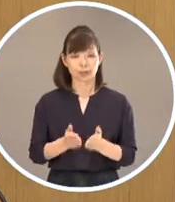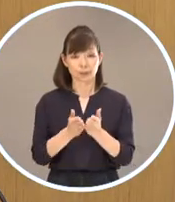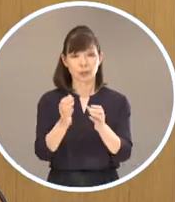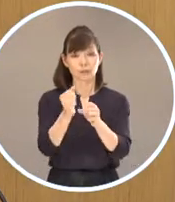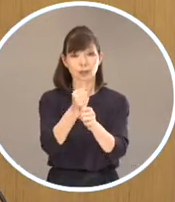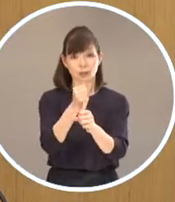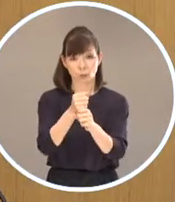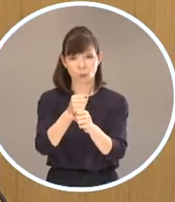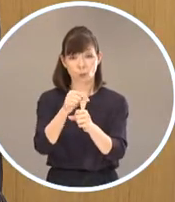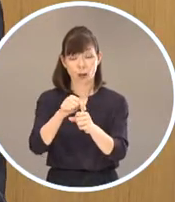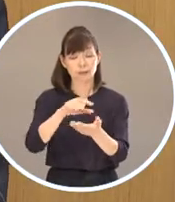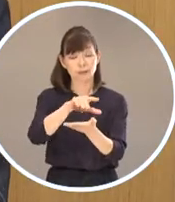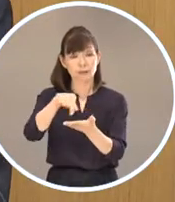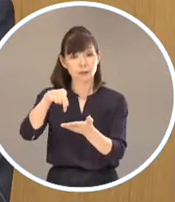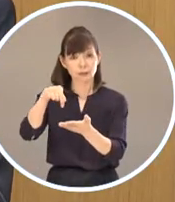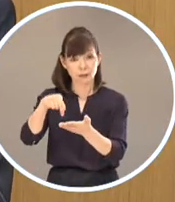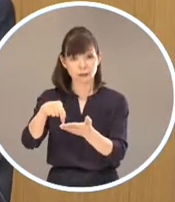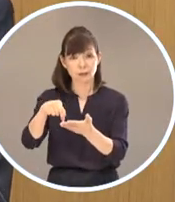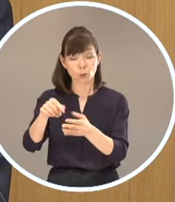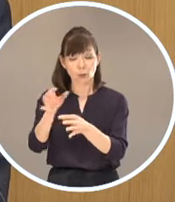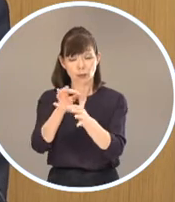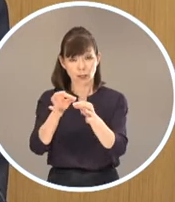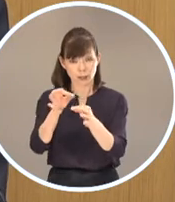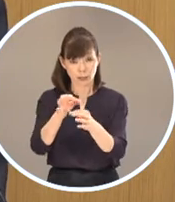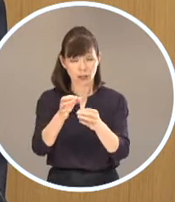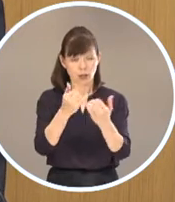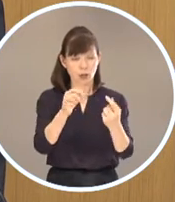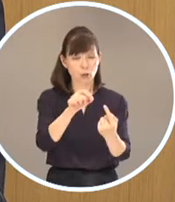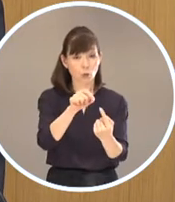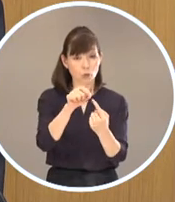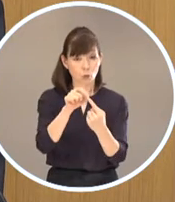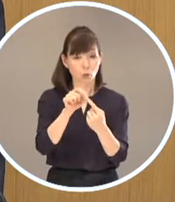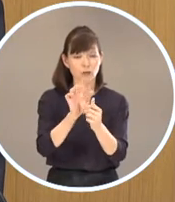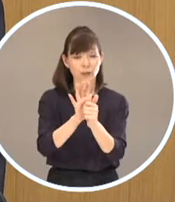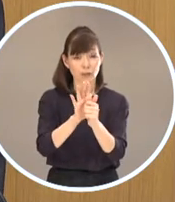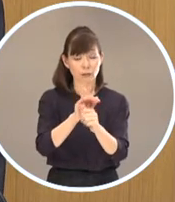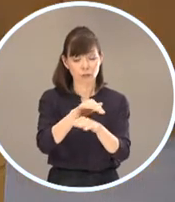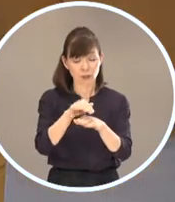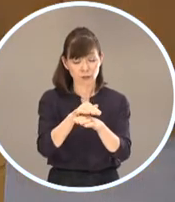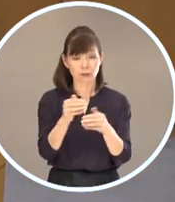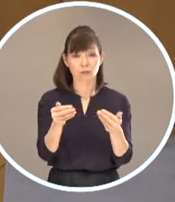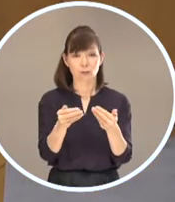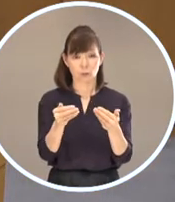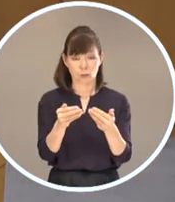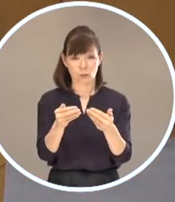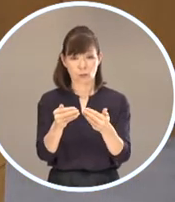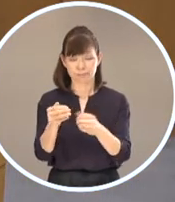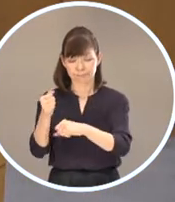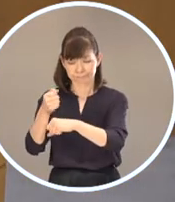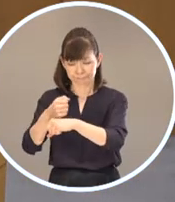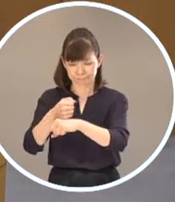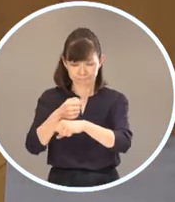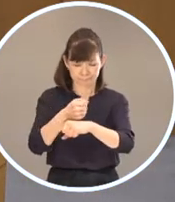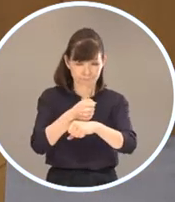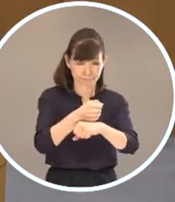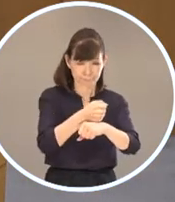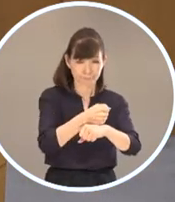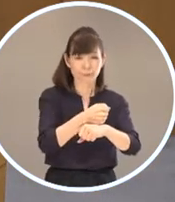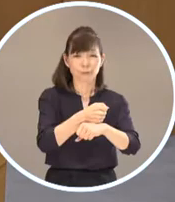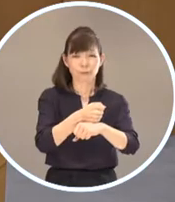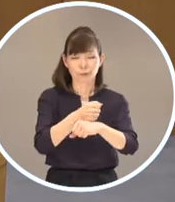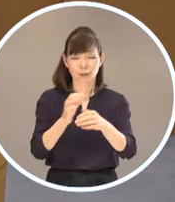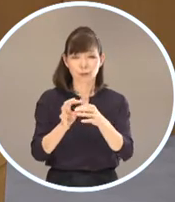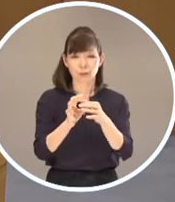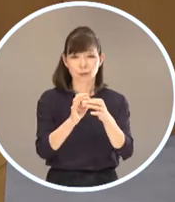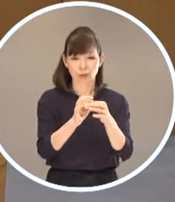産業は地域の経済雇用を支えている重要な産業であり、負の連鎖が続き、一定規模の船